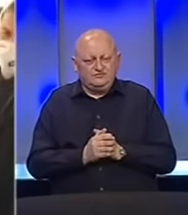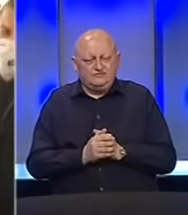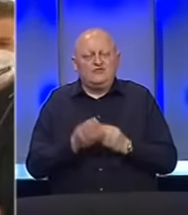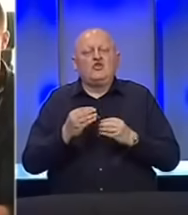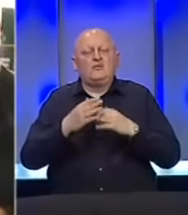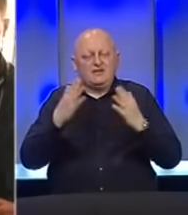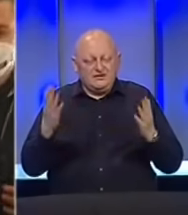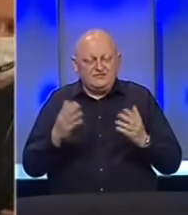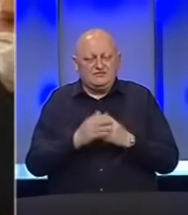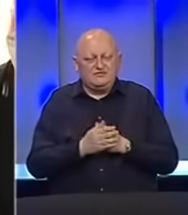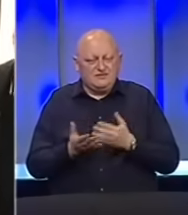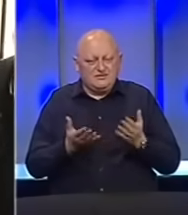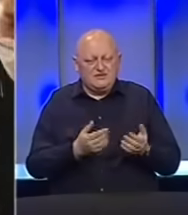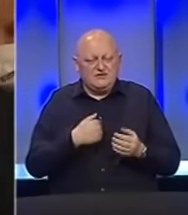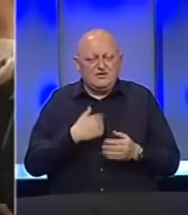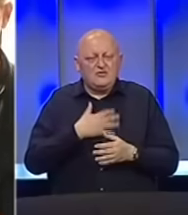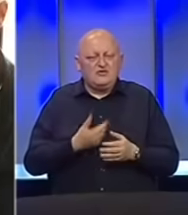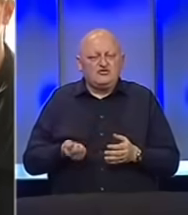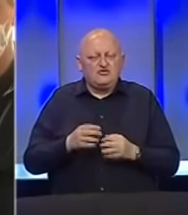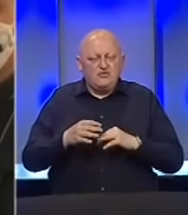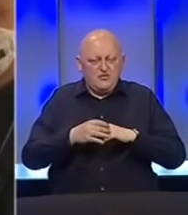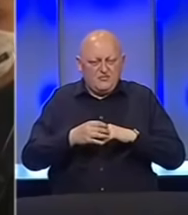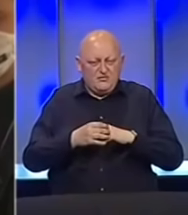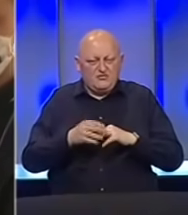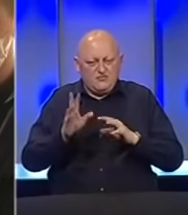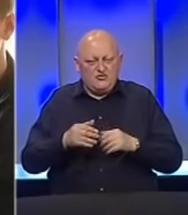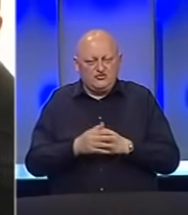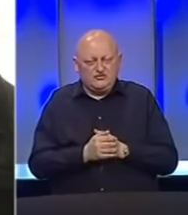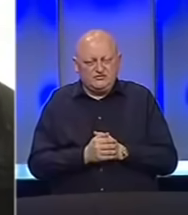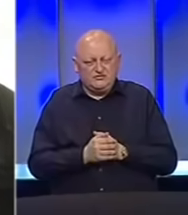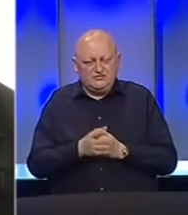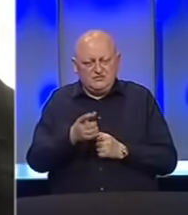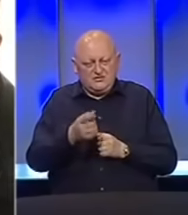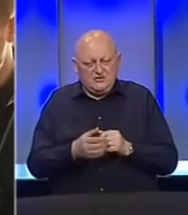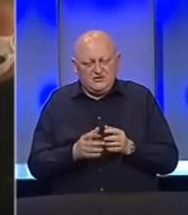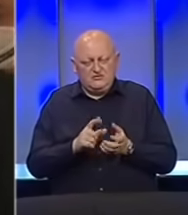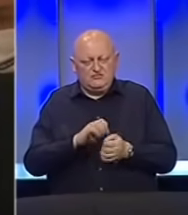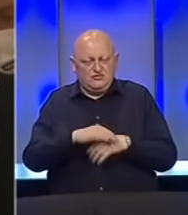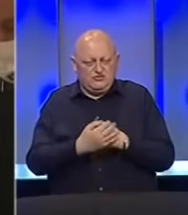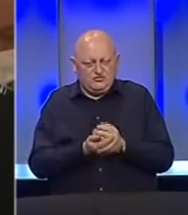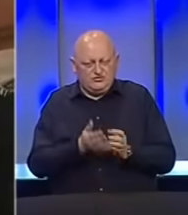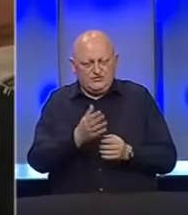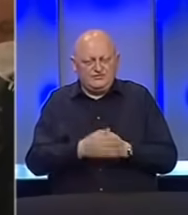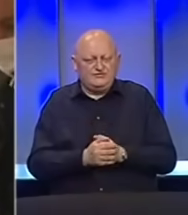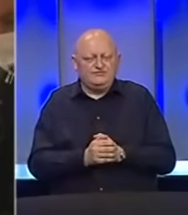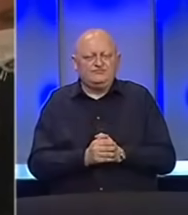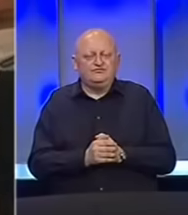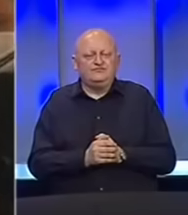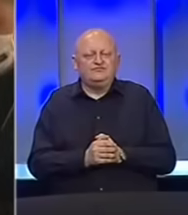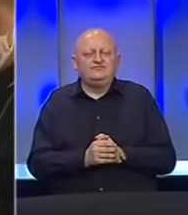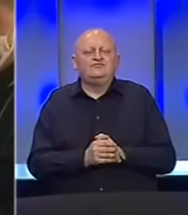Dobar dan. Dobar dan, izvolite. Ja bih želio kupiti prsten. Može, naravno. Prvo dezinfikujete ruke. Hvala.